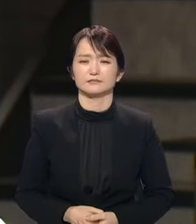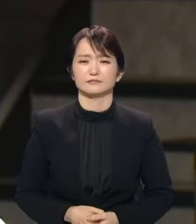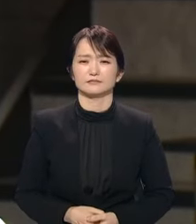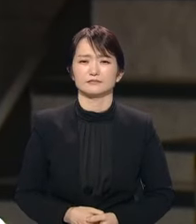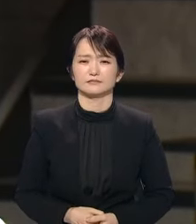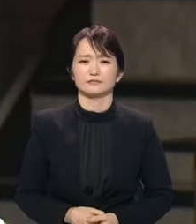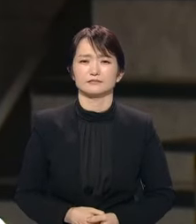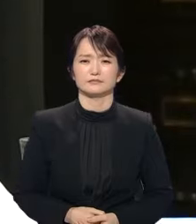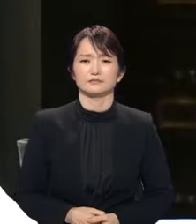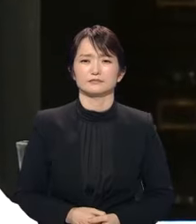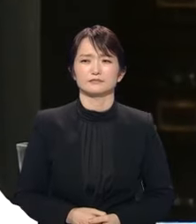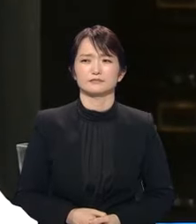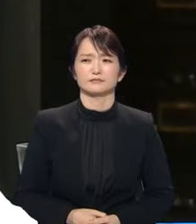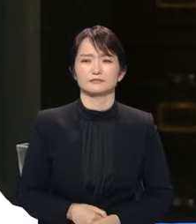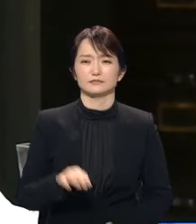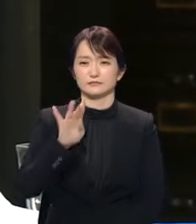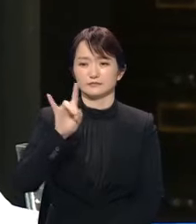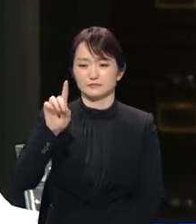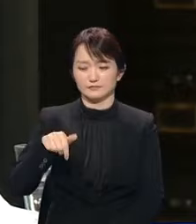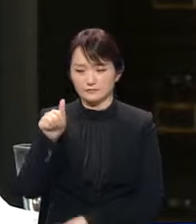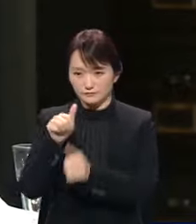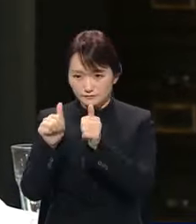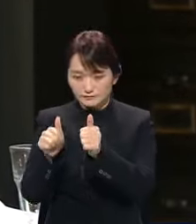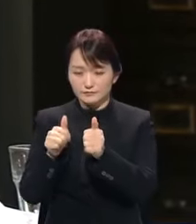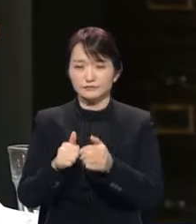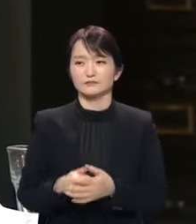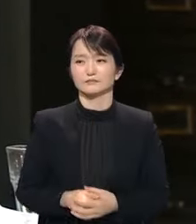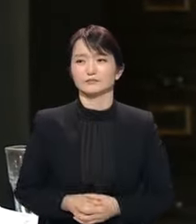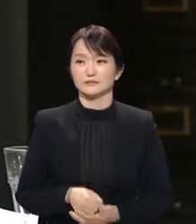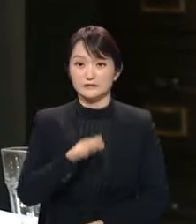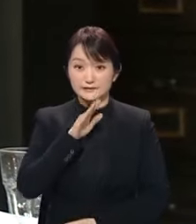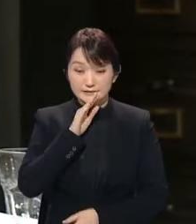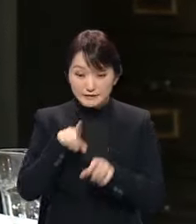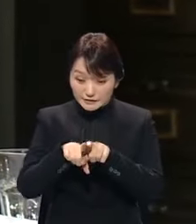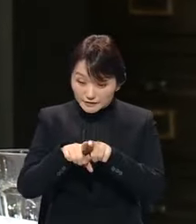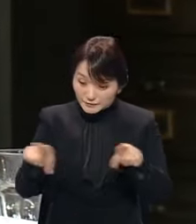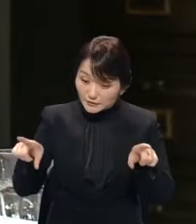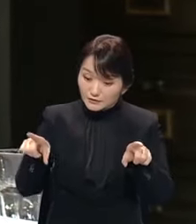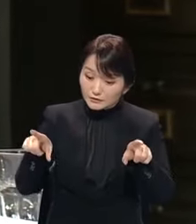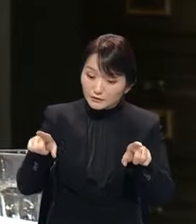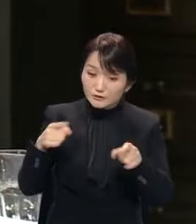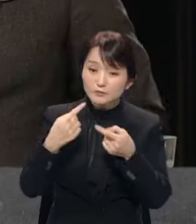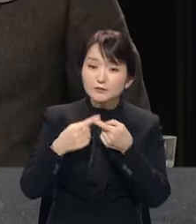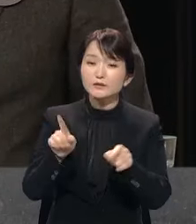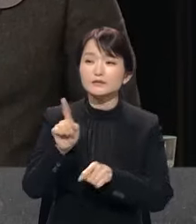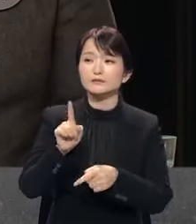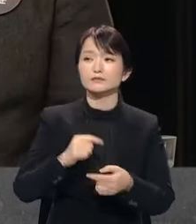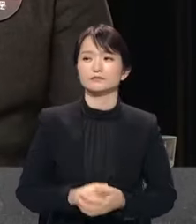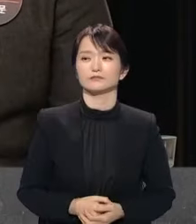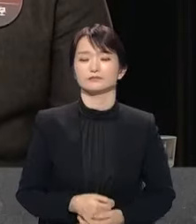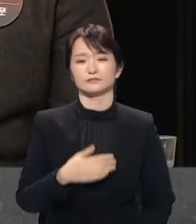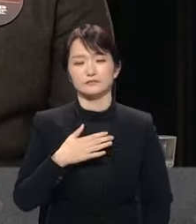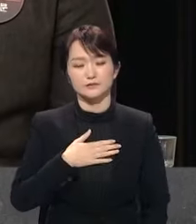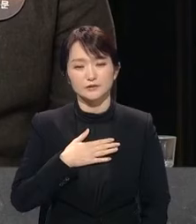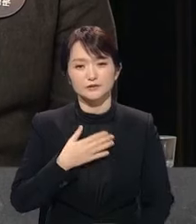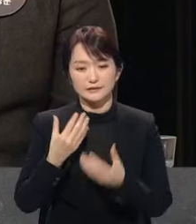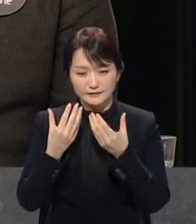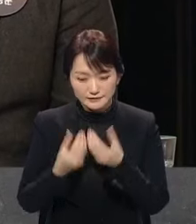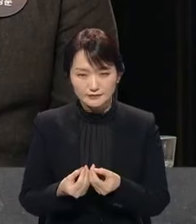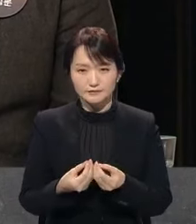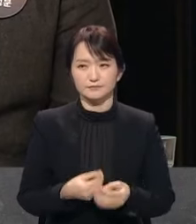같습니다. 자, 백 변호사님이 조금 네. 진짜 객관적으로 좀 평가를 해주시죠. 그러니까 저는 이제 예를 들어서